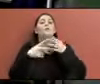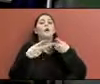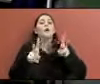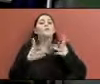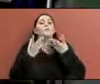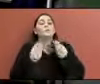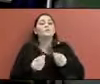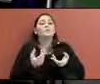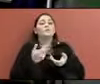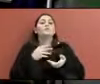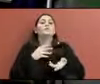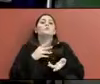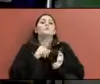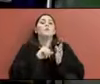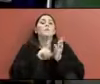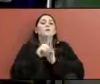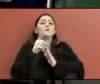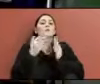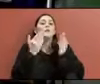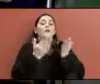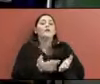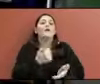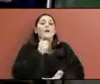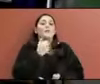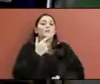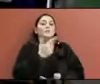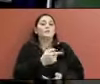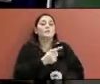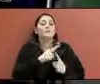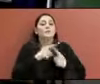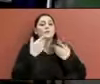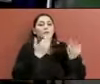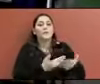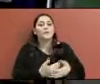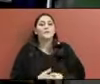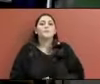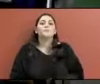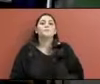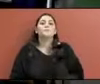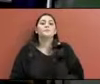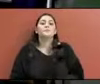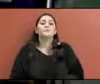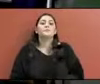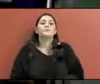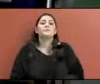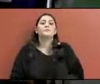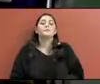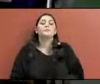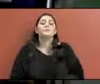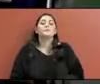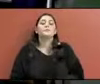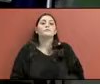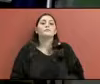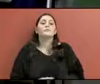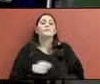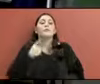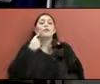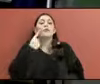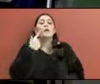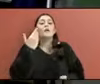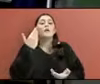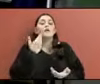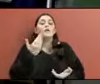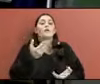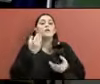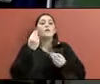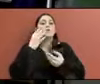olsun abim demiş. Teşekkür ederim. Mahmut Var, kalbi güzel, kendi güzel insan demiş. Teşekkür ediyorum. Hayırlı yayınlar,